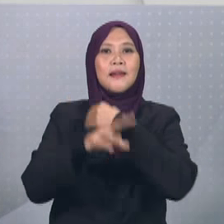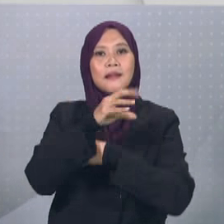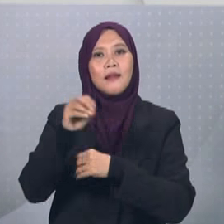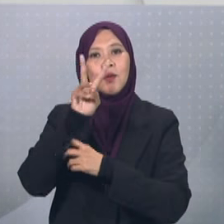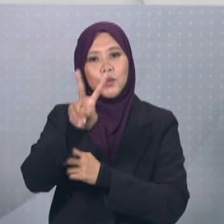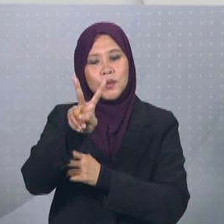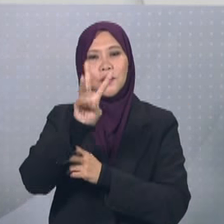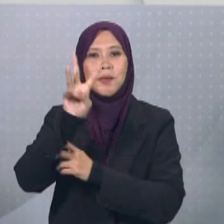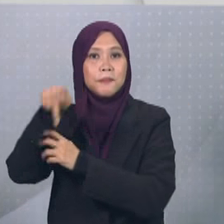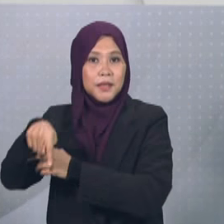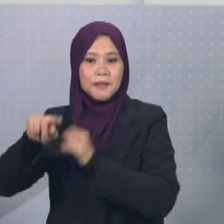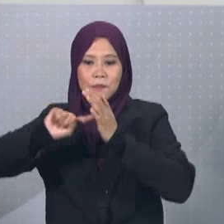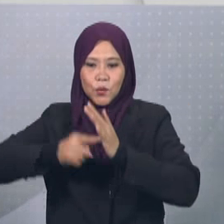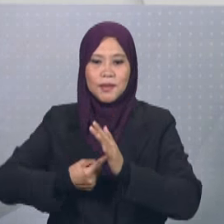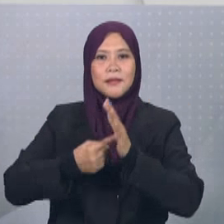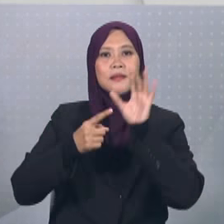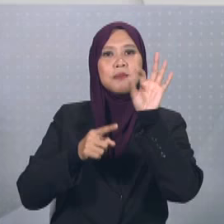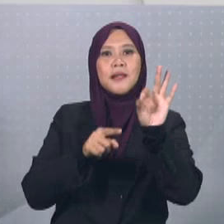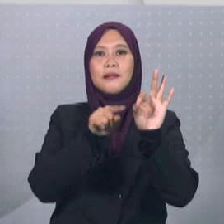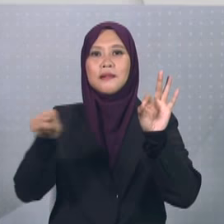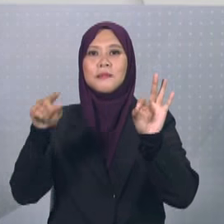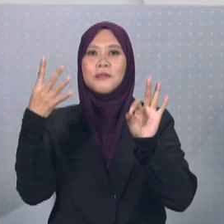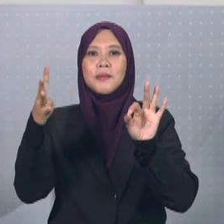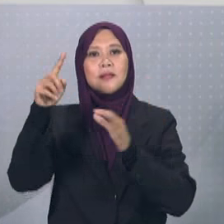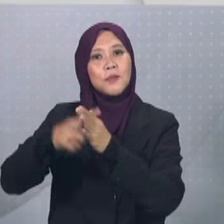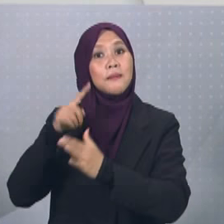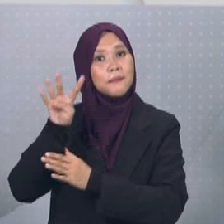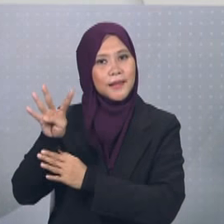2 wilayah persekutuan bermula 9 hingga 14 April.